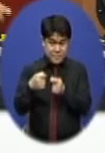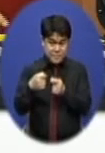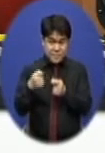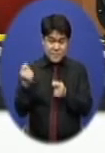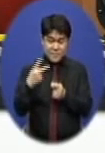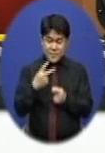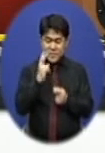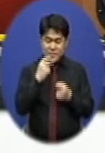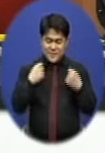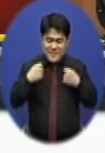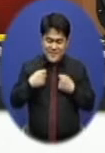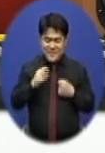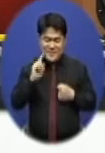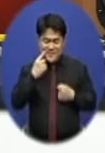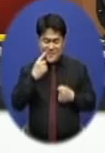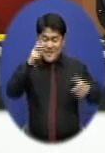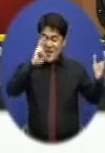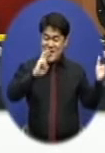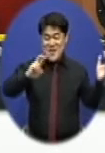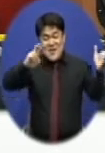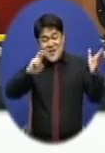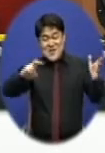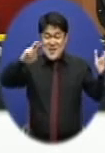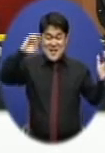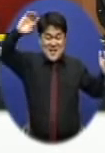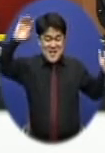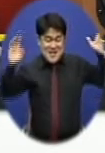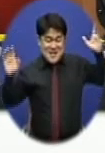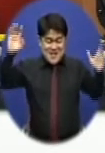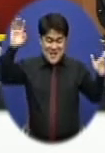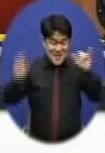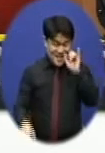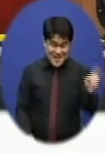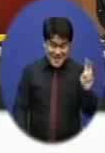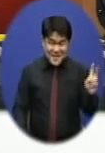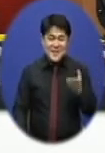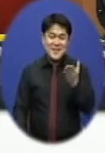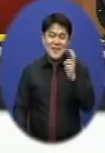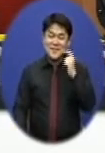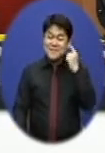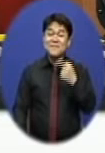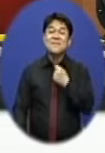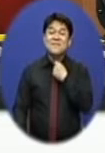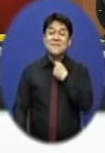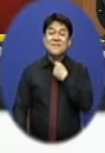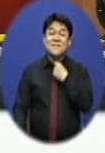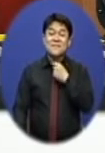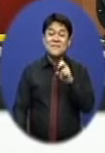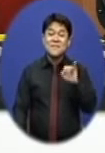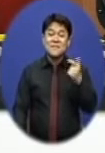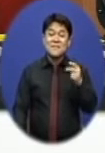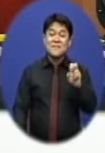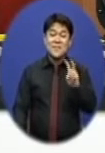입고 미녀도 한번 부르면은 소리가 뭐 막 두성두성 거립니다만은 네. 어머님 노래 한번 듣고 싶습니다. 미녀. 창부타령 네.